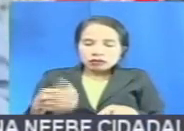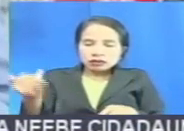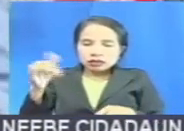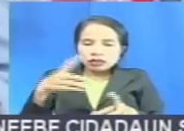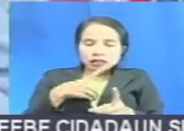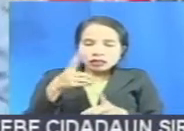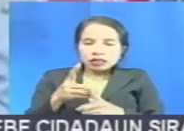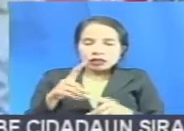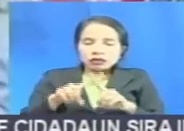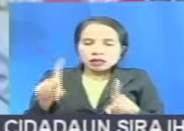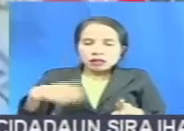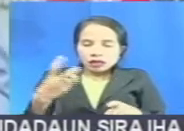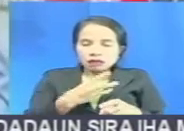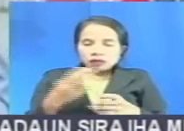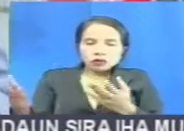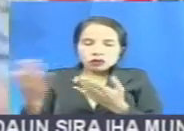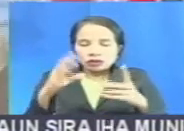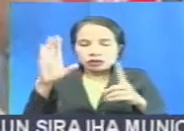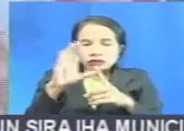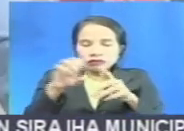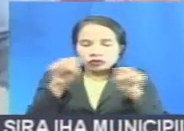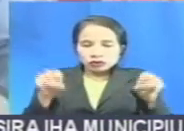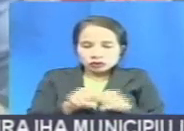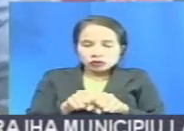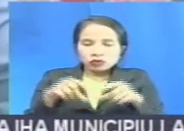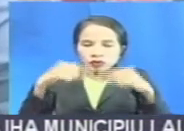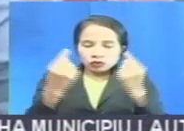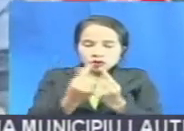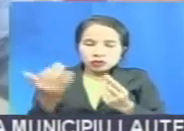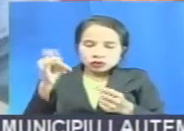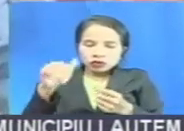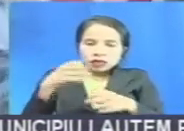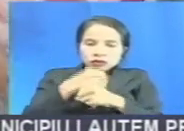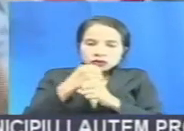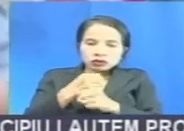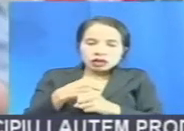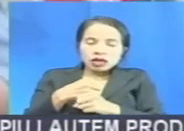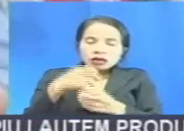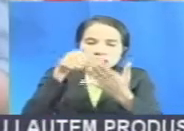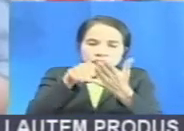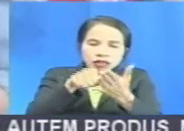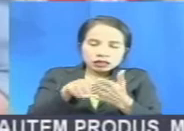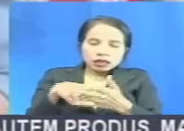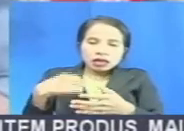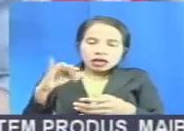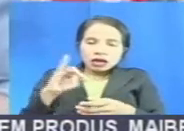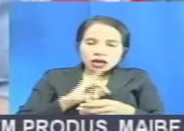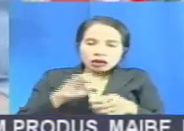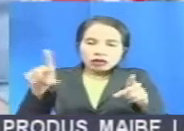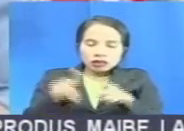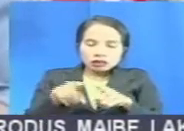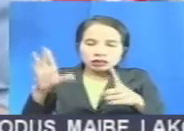mos dua sifsu ko hoam kipa sini ne be makena ban ne katak ami tau iya reklamasaun. Reklamasaun ne ang hau dua sifsu ke seluruh valia estatal pero